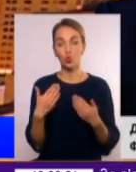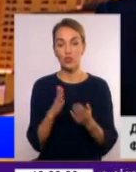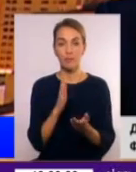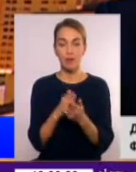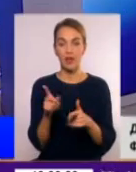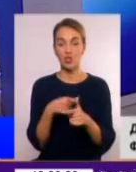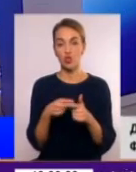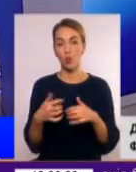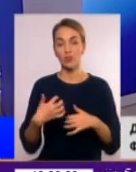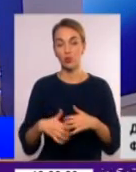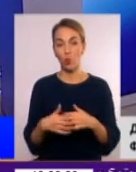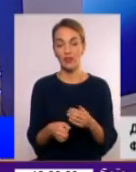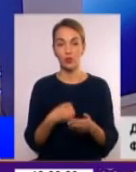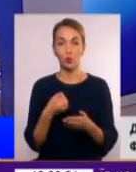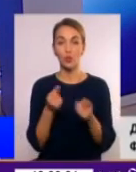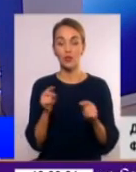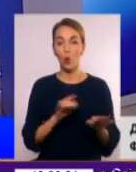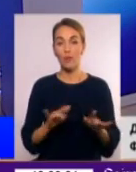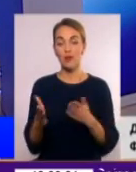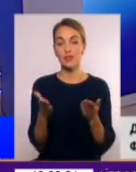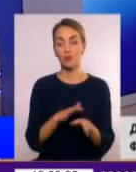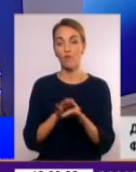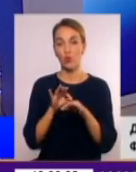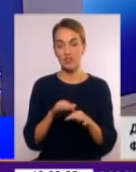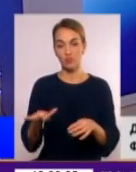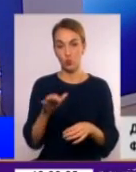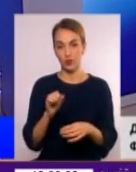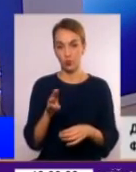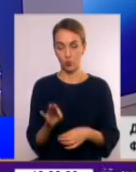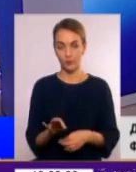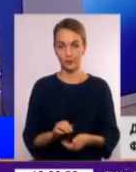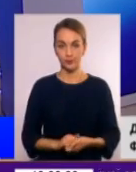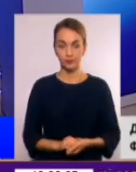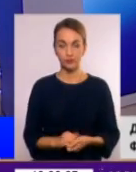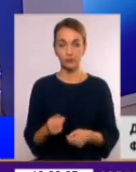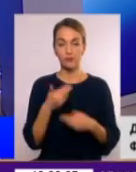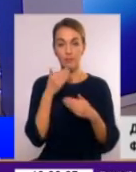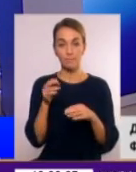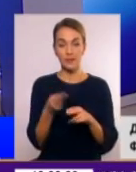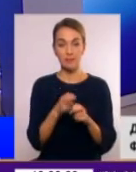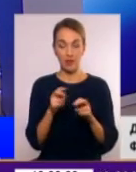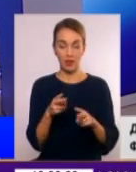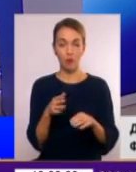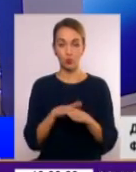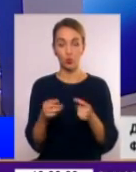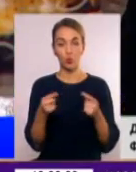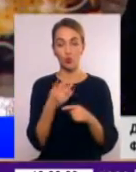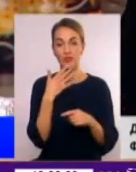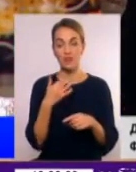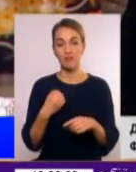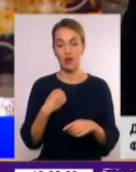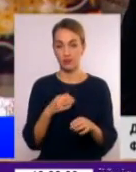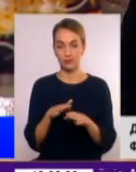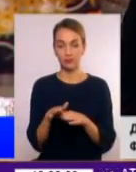чи опосередковане до тих операцій, які проводяться в зоні антитерористичної операції. Безпеки в регіоні, да, це абсолютно. Ну, точно, да. Нацгвардія відіграє дуже велику.